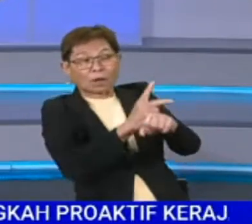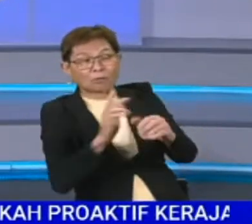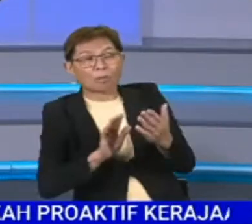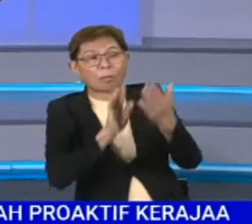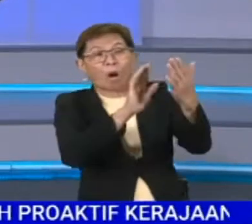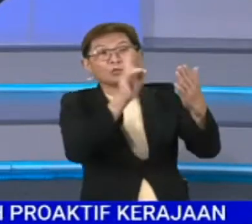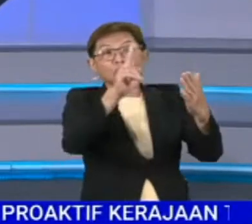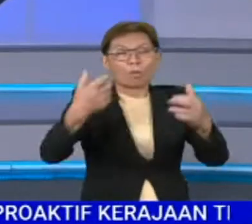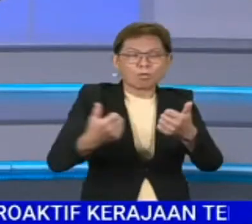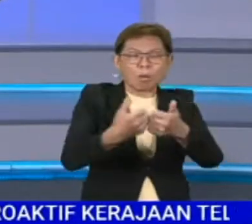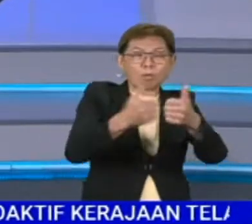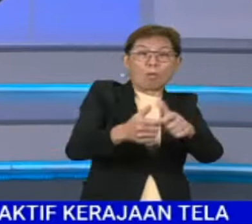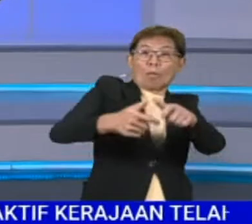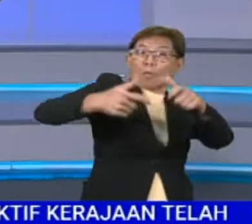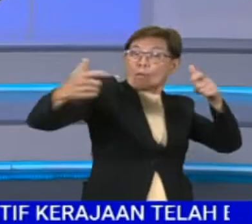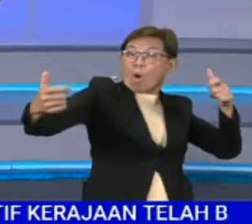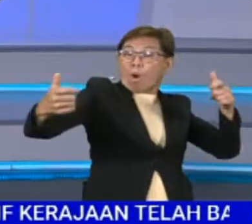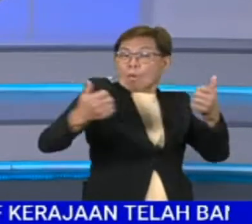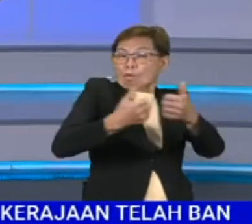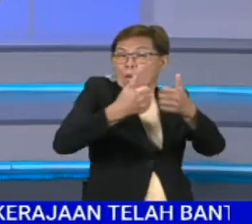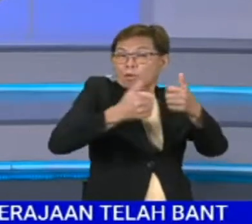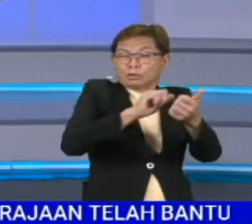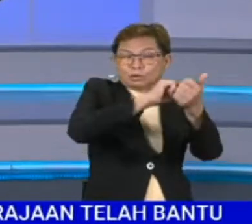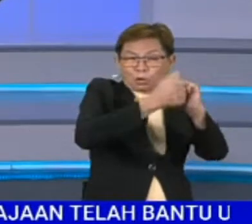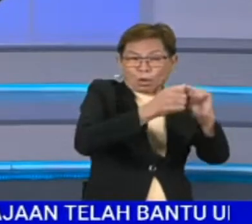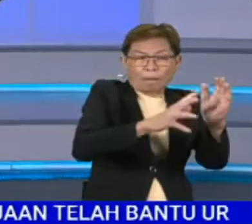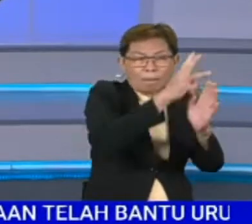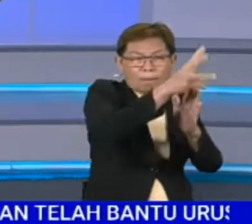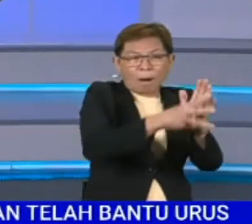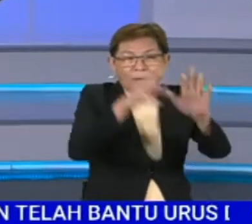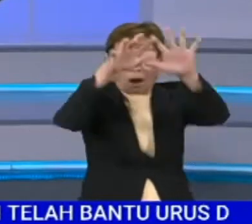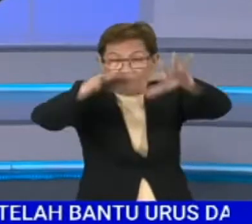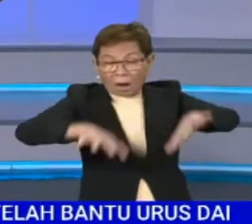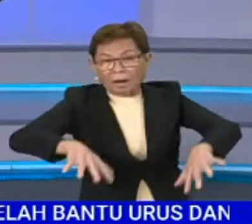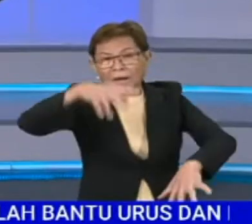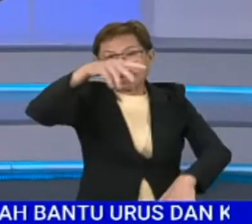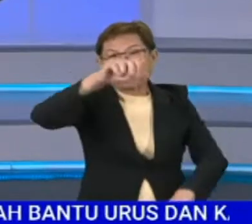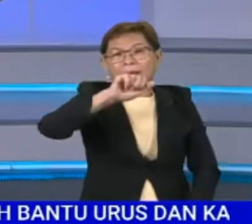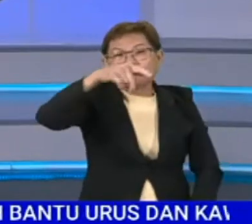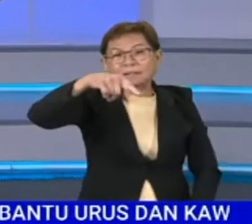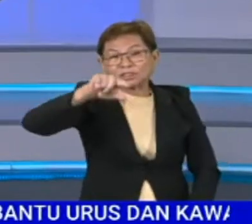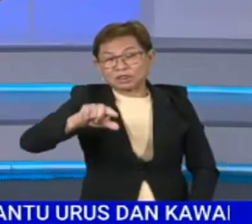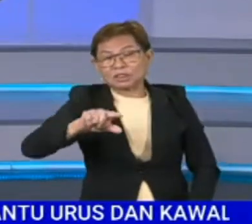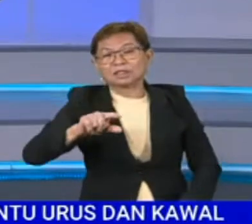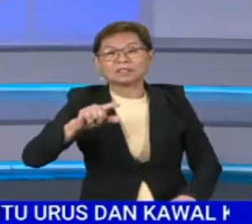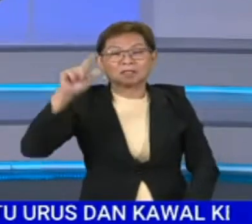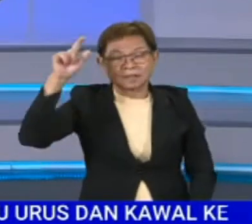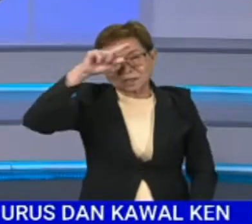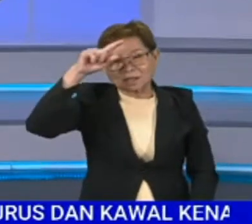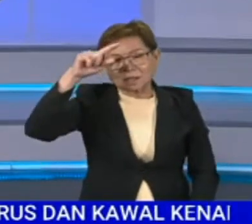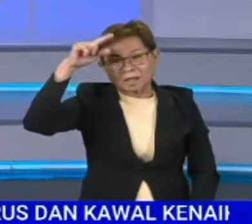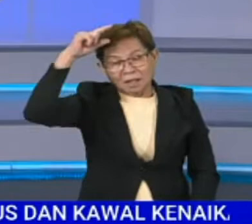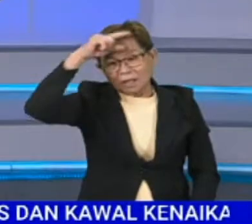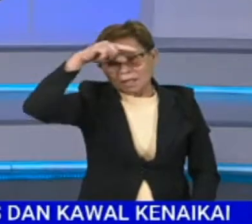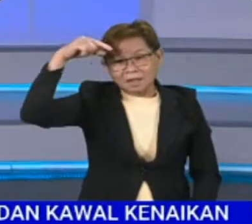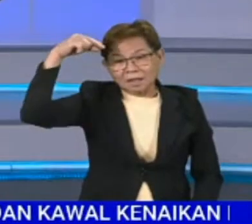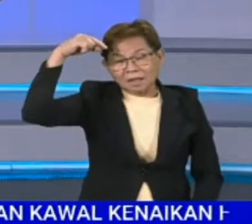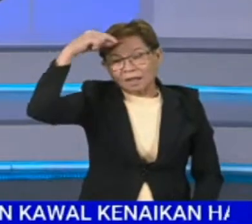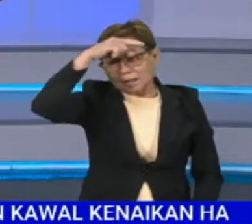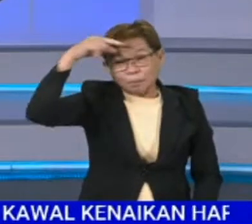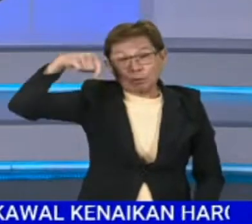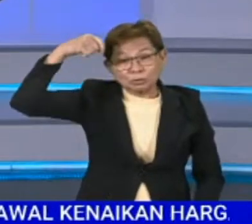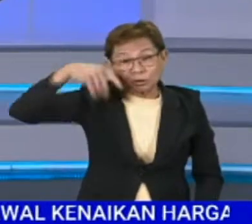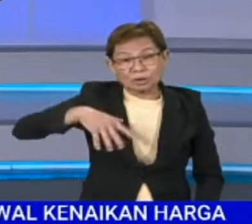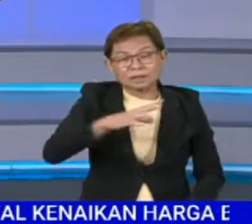menghadapi dua kejahatan besar yaitu sukan para asiane piji ke-12 segi kemboja dan sukan para Asia di